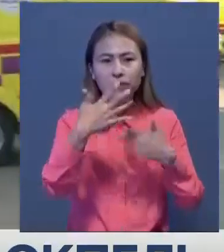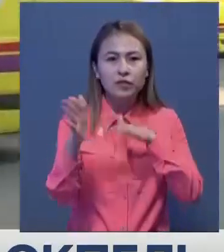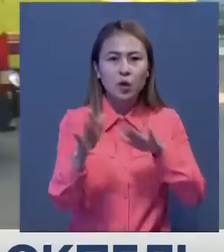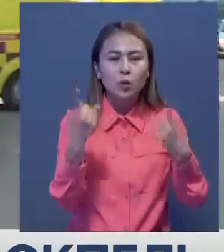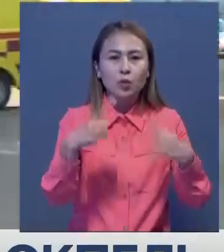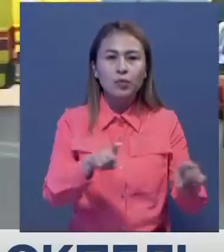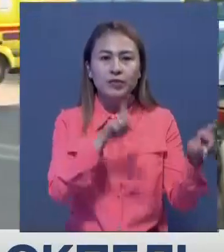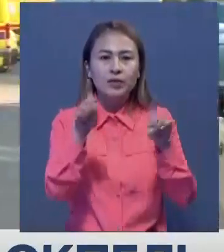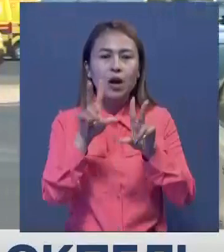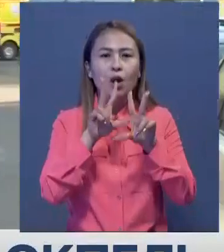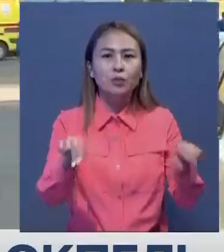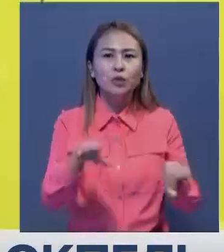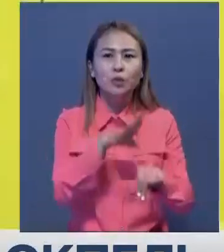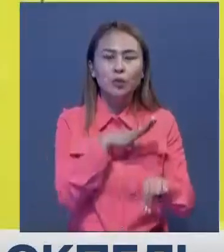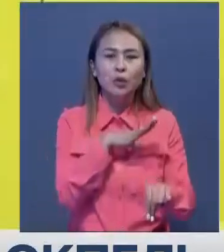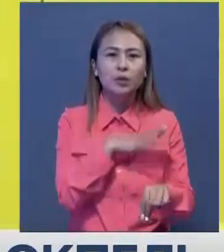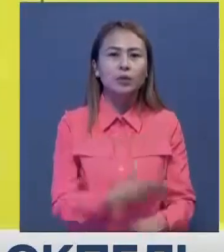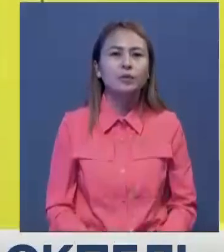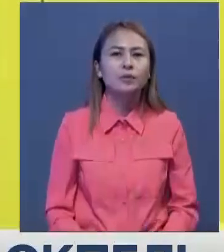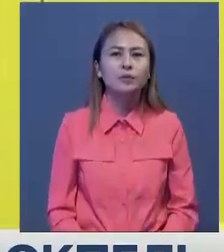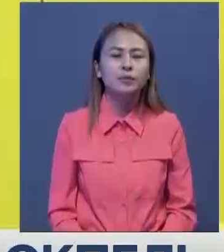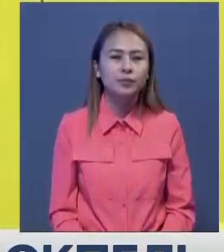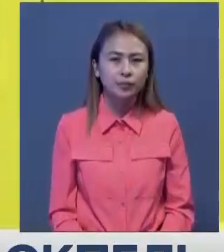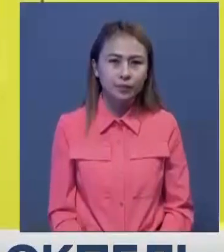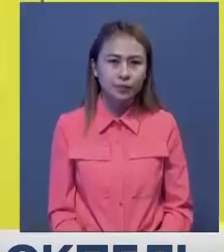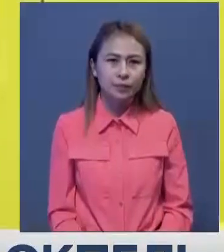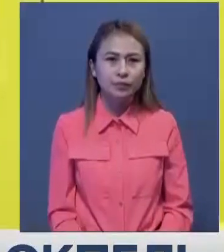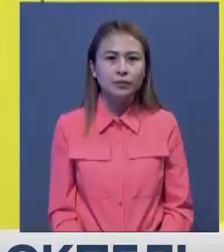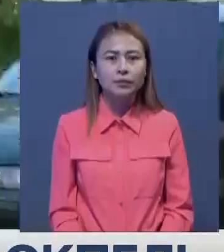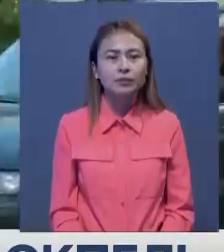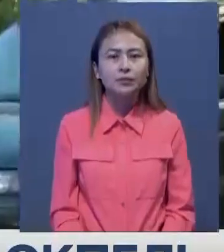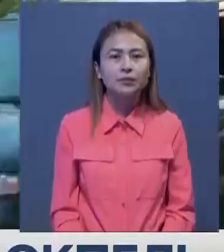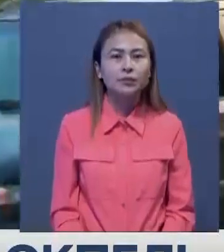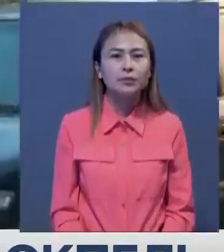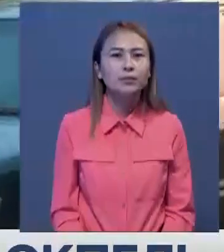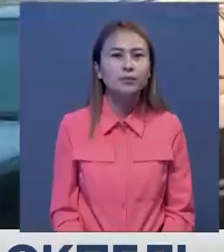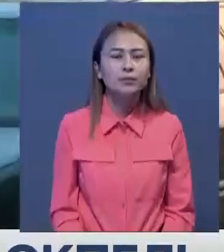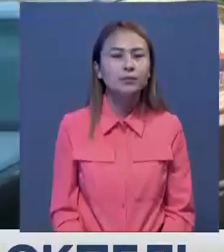жайға көшеміз деп сендірді. Наргиз Бекмағанбетова, Ерзат Зайтхан, Болат Абдулин, Хабар 24.